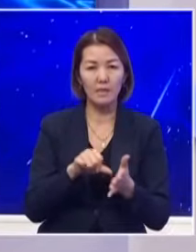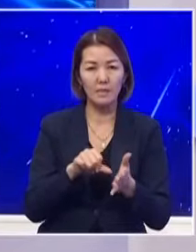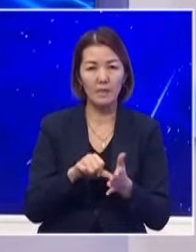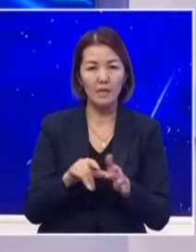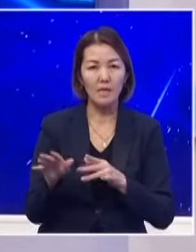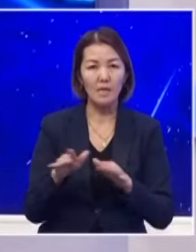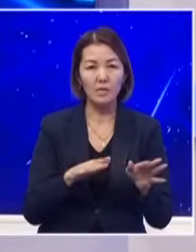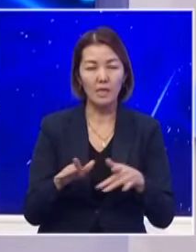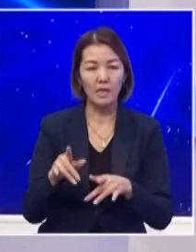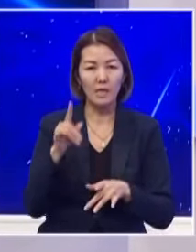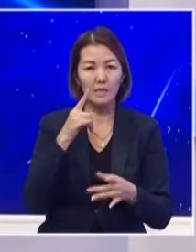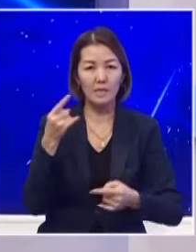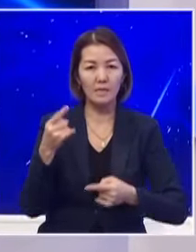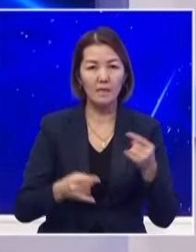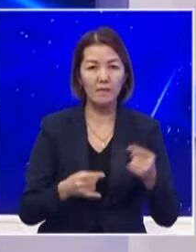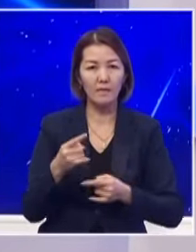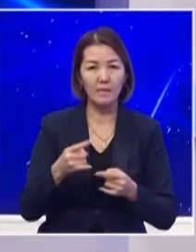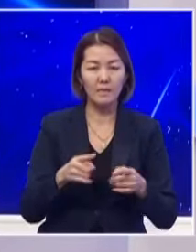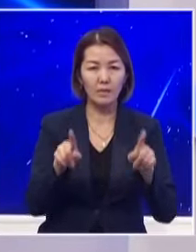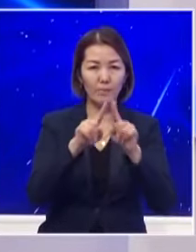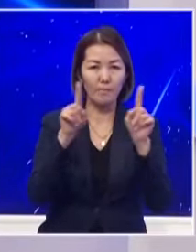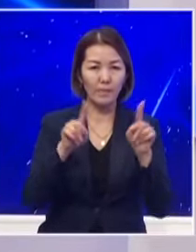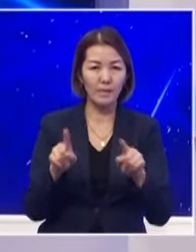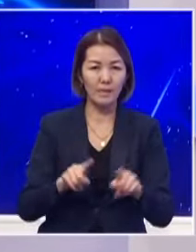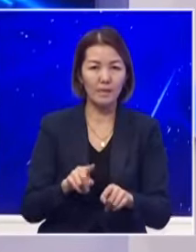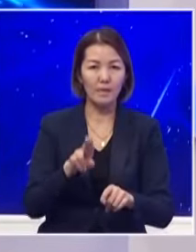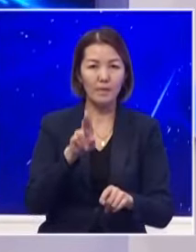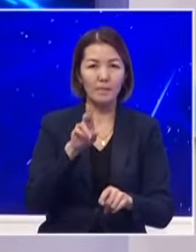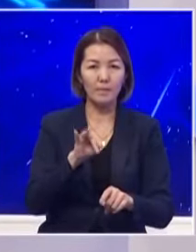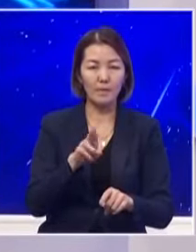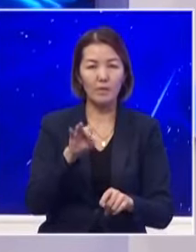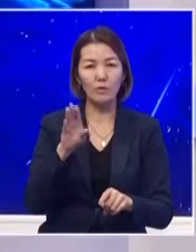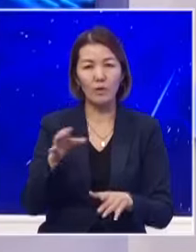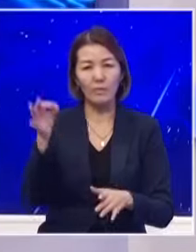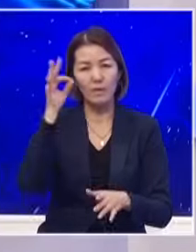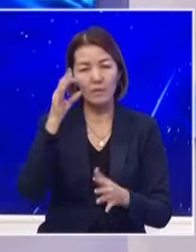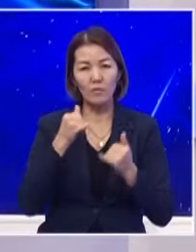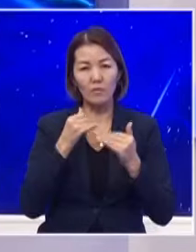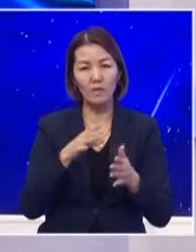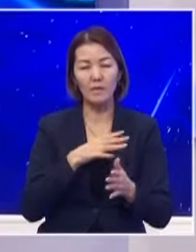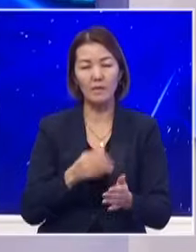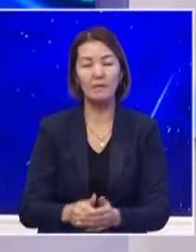жиналды. Спорттық шара Қазақ телевизиясының жарық жұлдызы Бейсен Құранбекті еске алуға арналды.